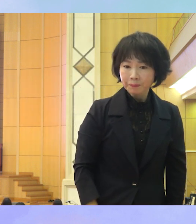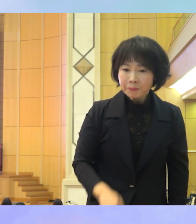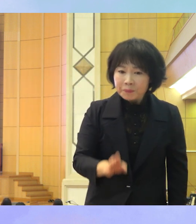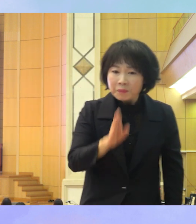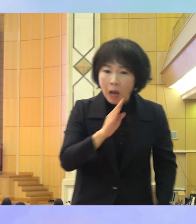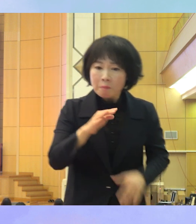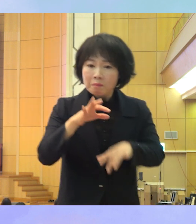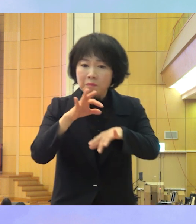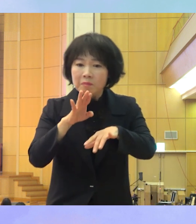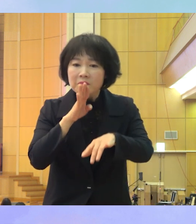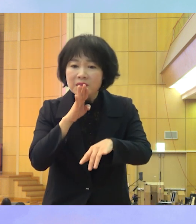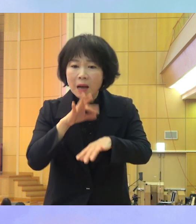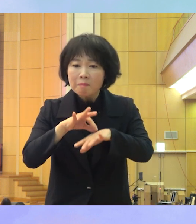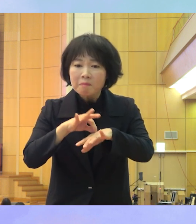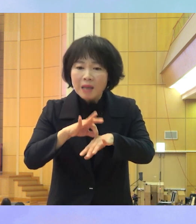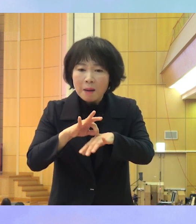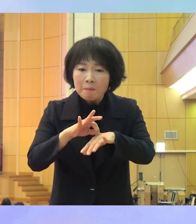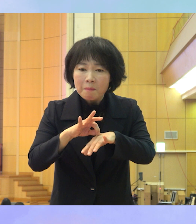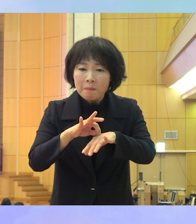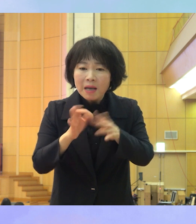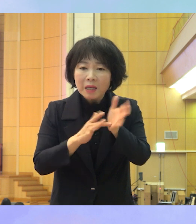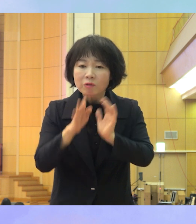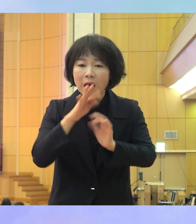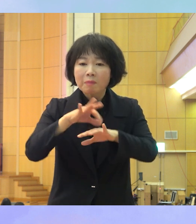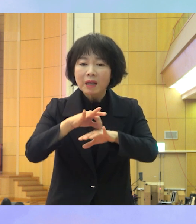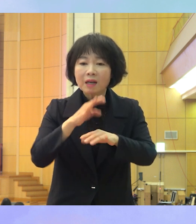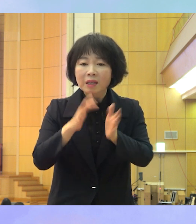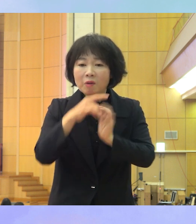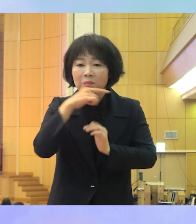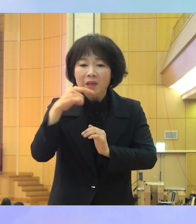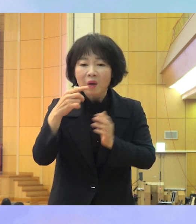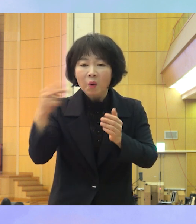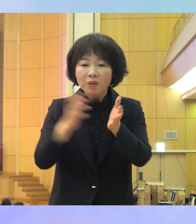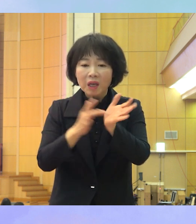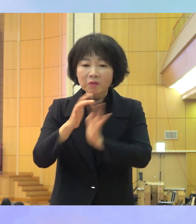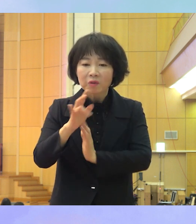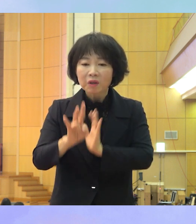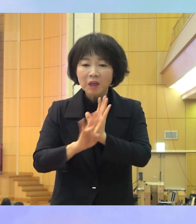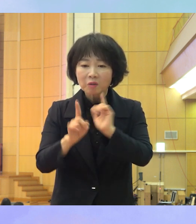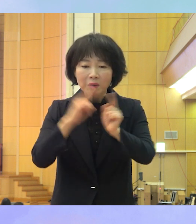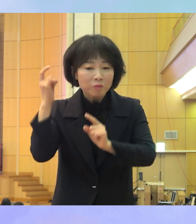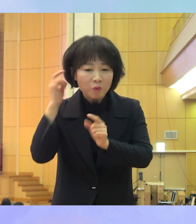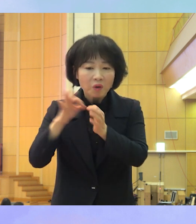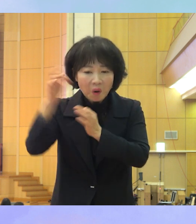예수의 계시 말씀을 듣고 영생 것이다.